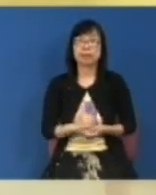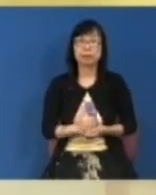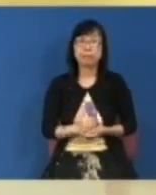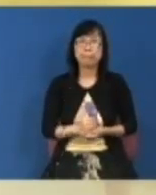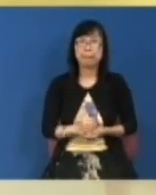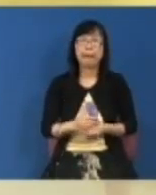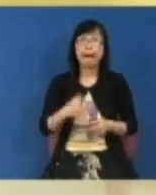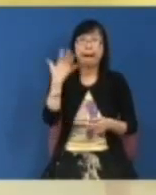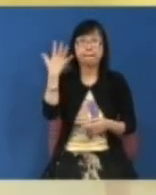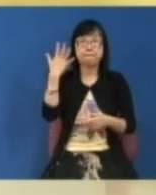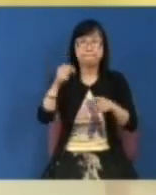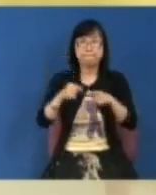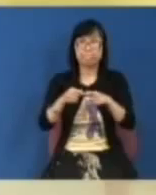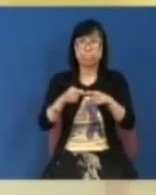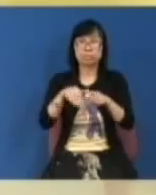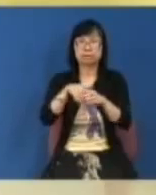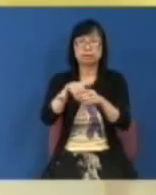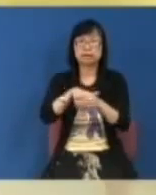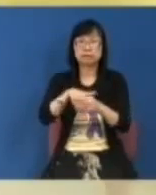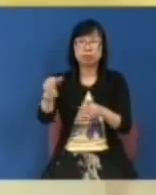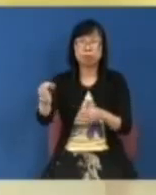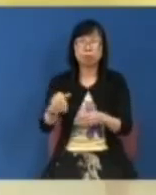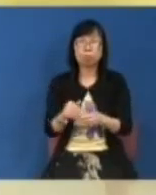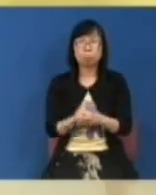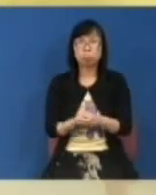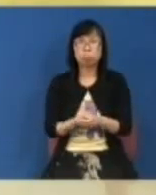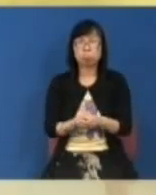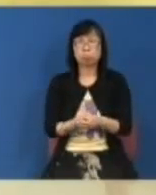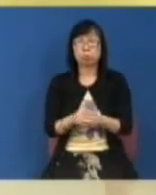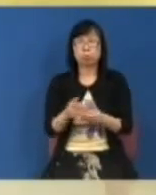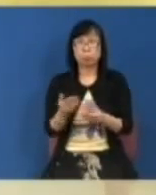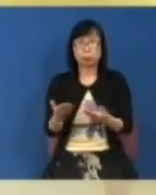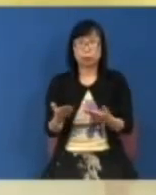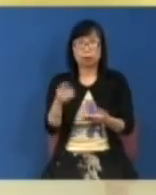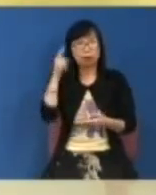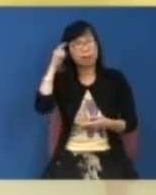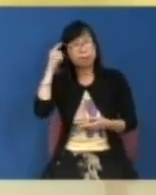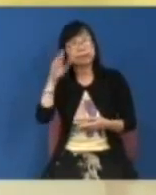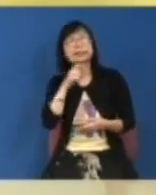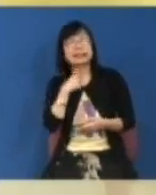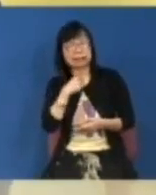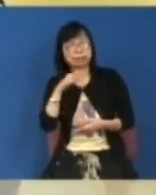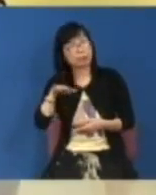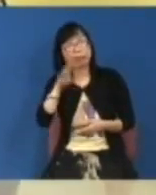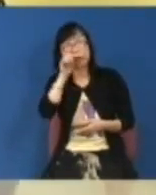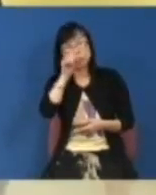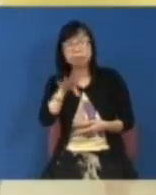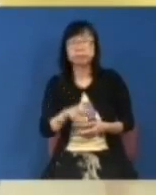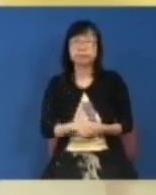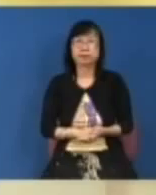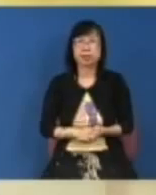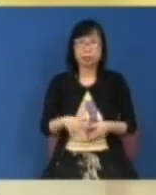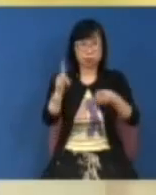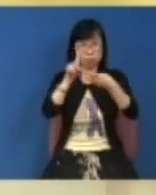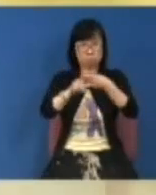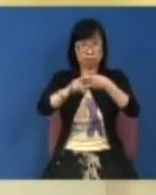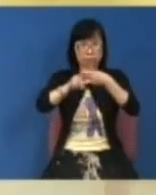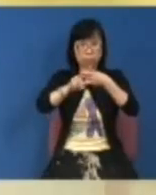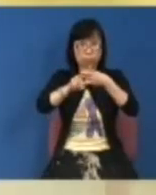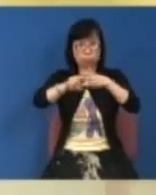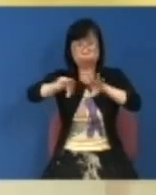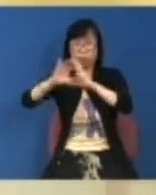五區公投運動嘅全部論述已經好清楚，係咪啊？咁呢個我諗我又慢慢講。咁如果你話民主黨係會因